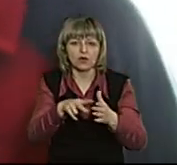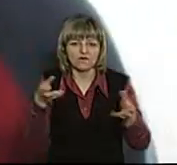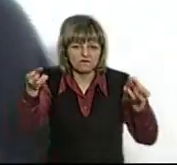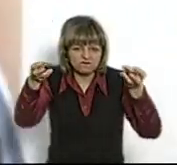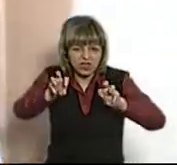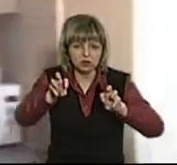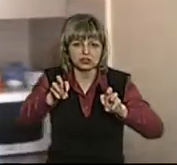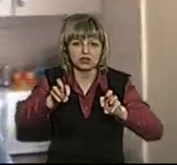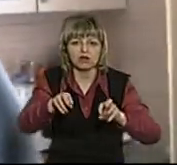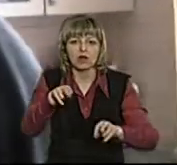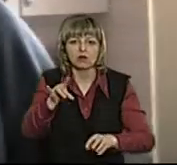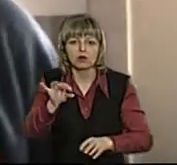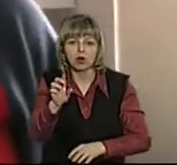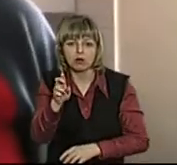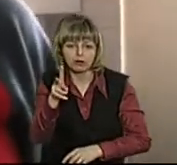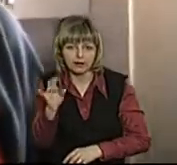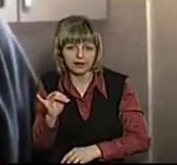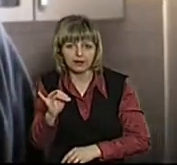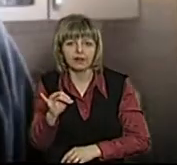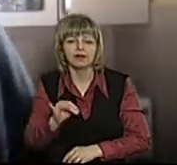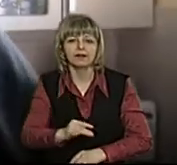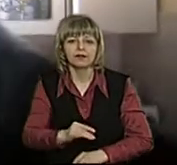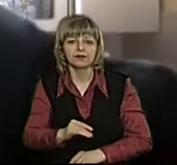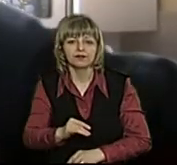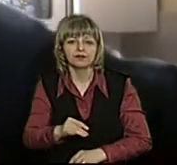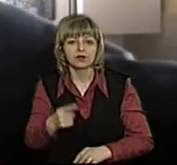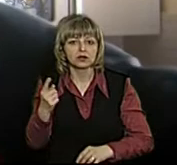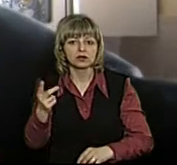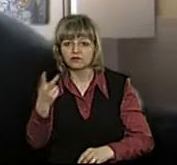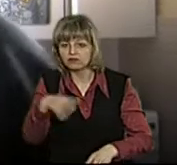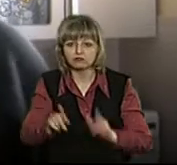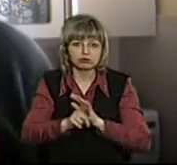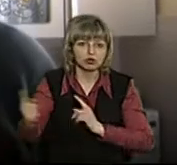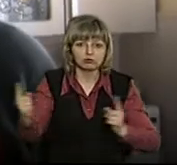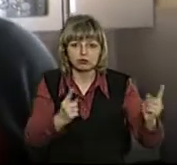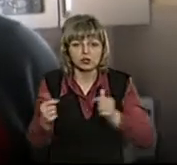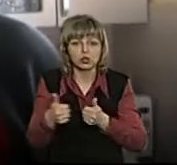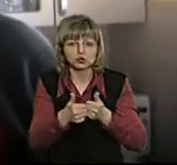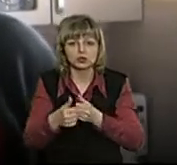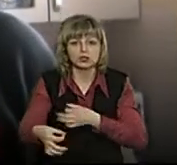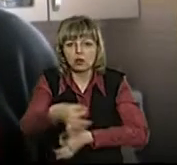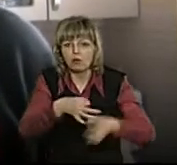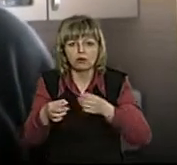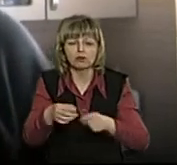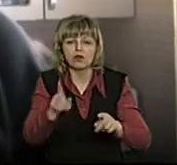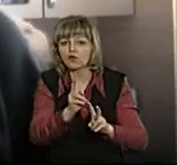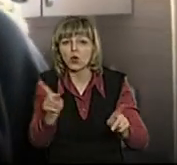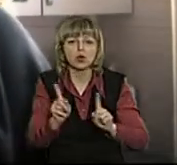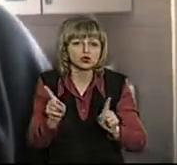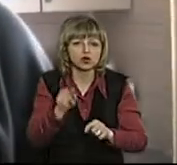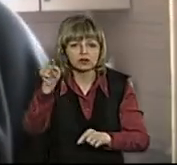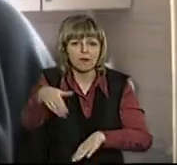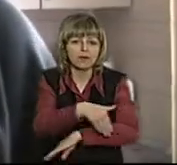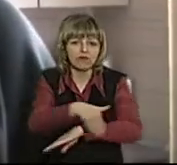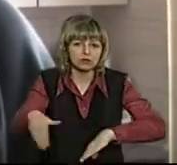пробки. Побивав і все, вийшов тут, вже сусіди бігають, говорять, що так і так, то побігло на сусідній вулиці,